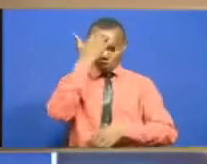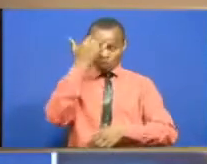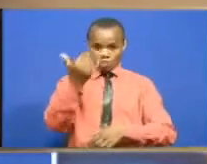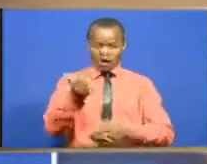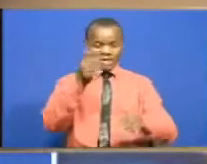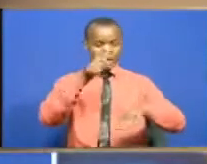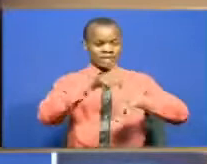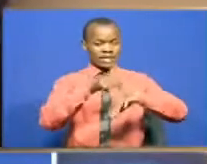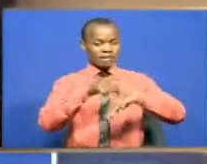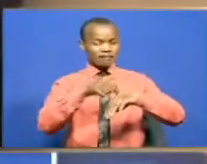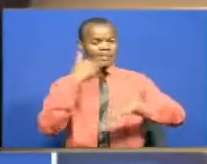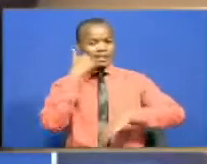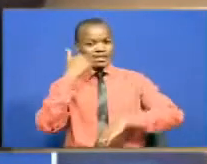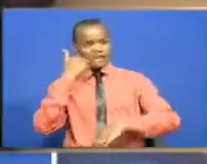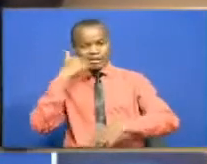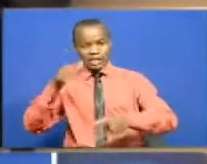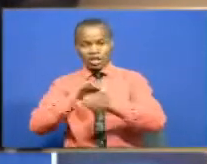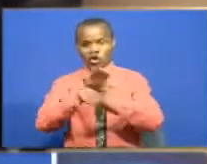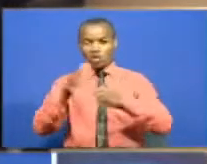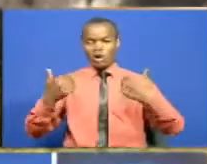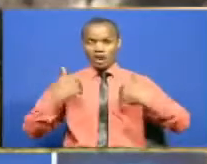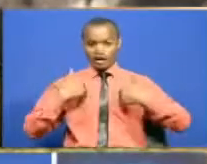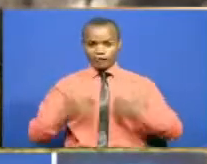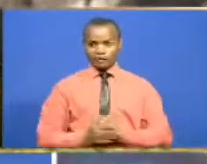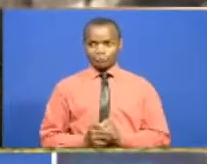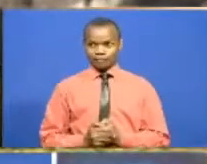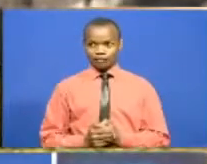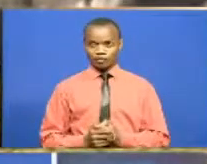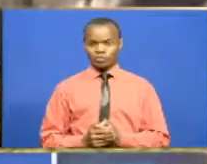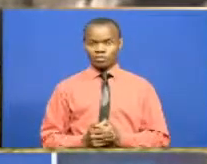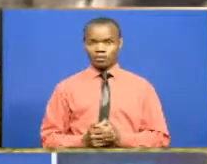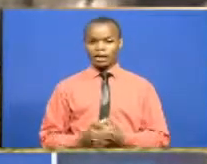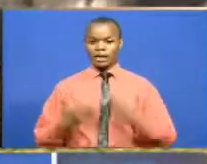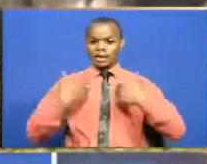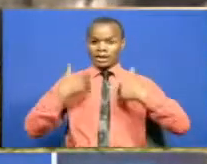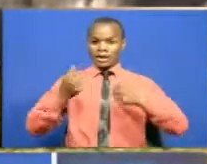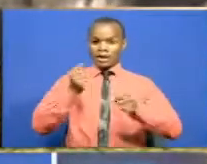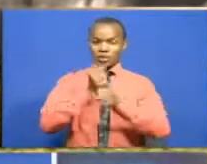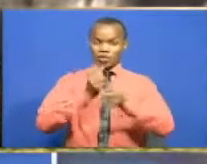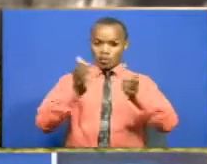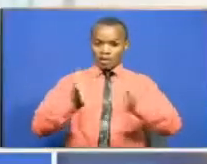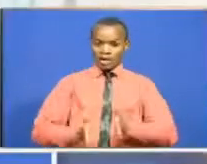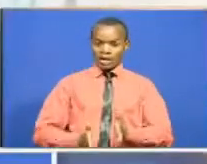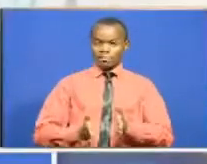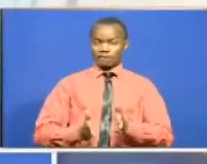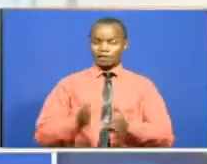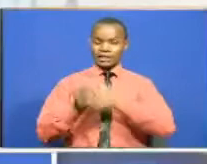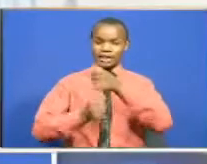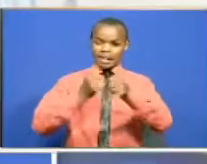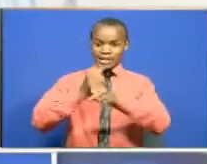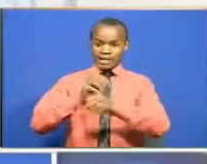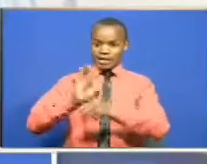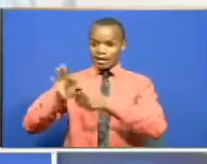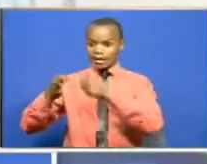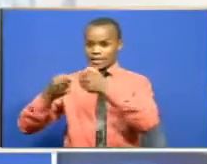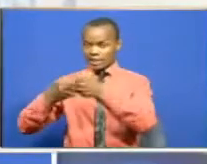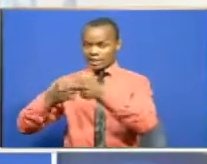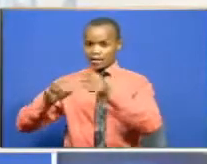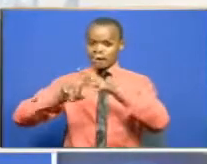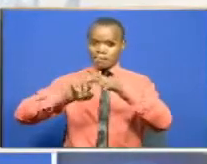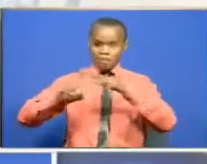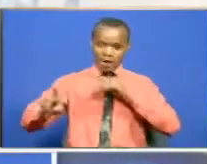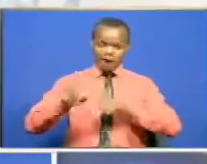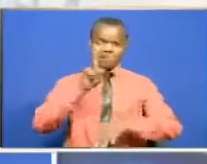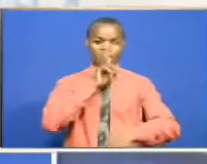unyanyapaa baada ya kuthibitishwa kuwa na virusi hivyo. Inasemekana mhudumu huyo mwenye umri wa miaka 38 alitoroka kutoka